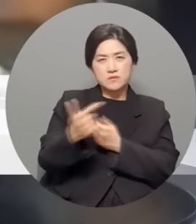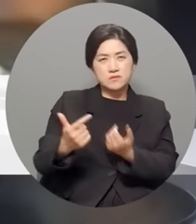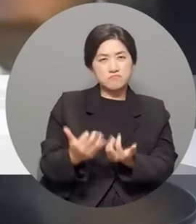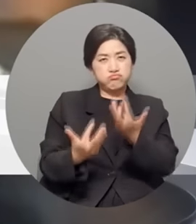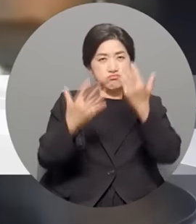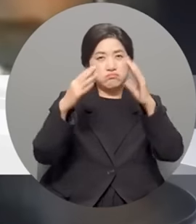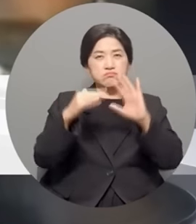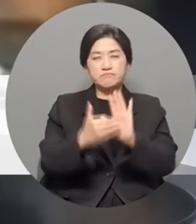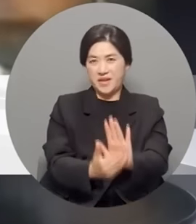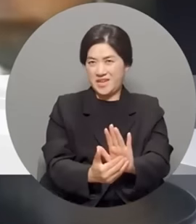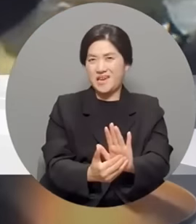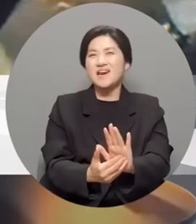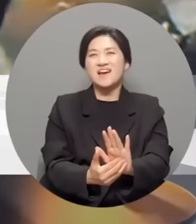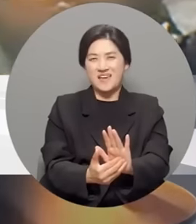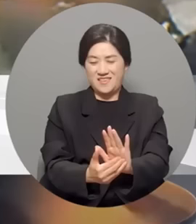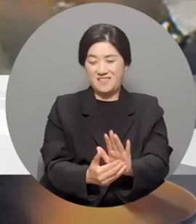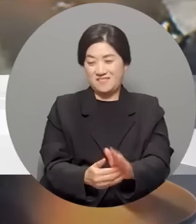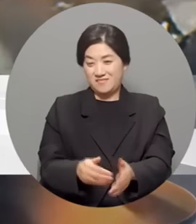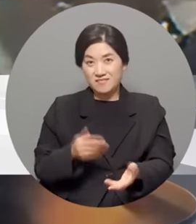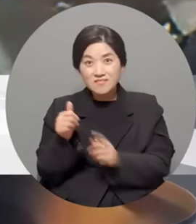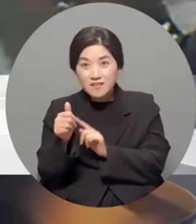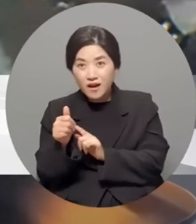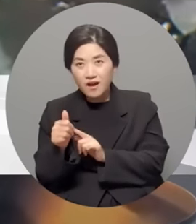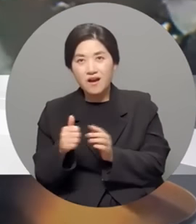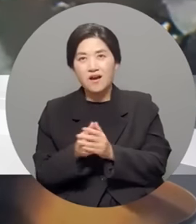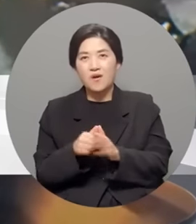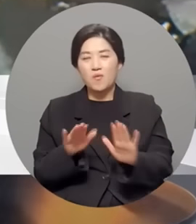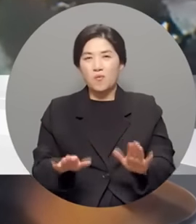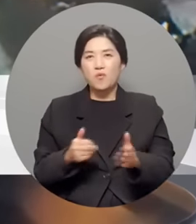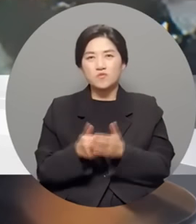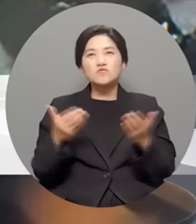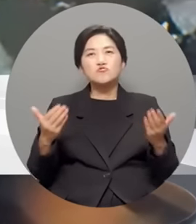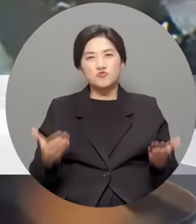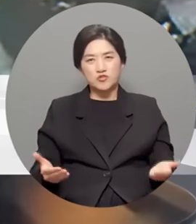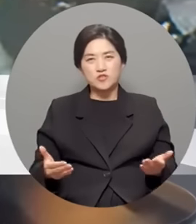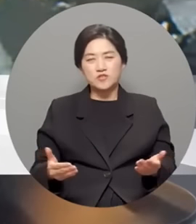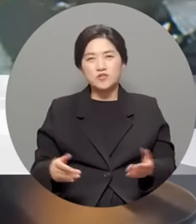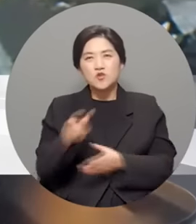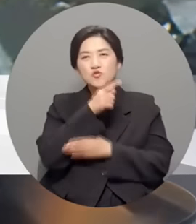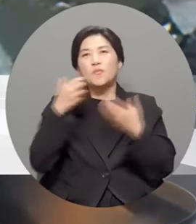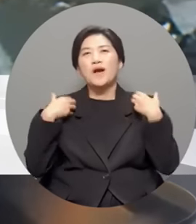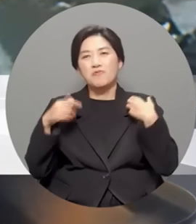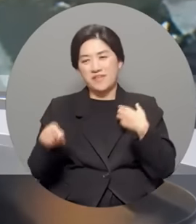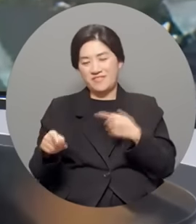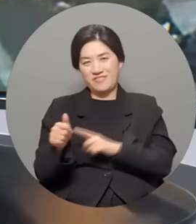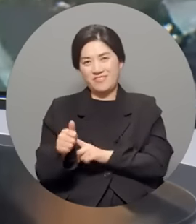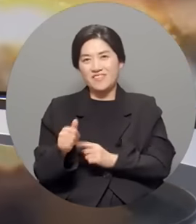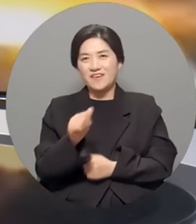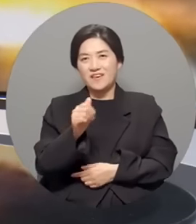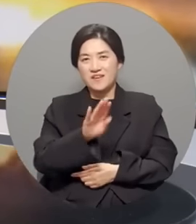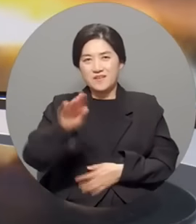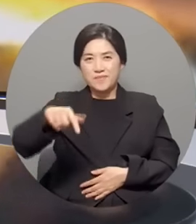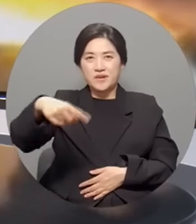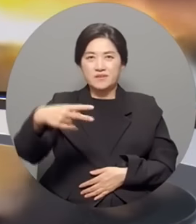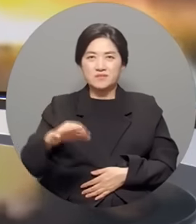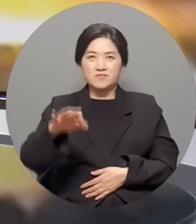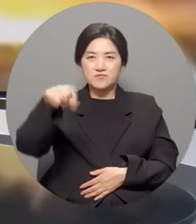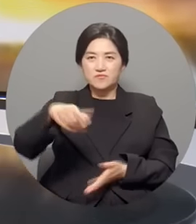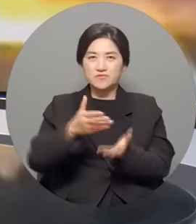사고를 막을 수 있었는데 알고 봤더니 오늘 비번이었던 현직 소방관이었습니다. 백승우 기자가